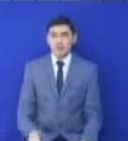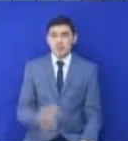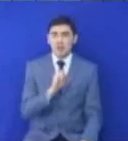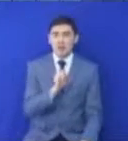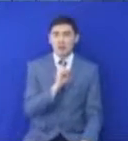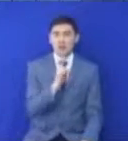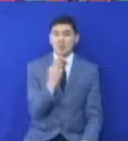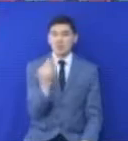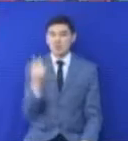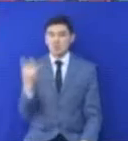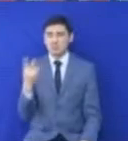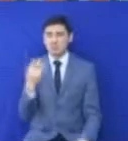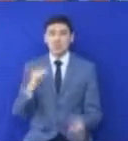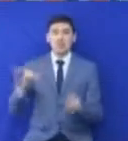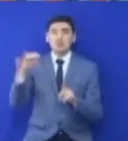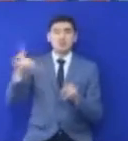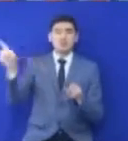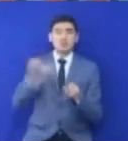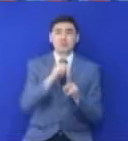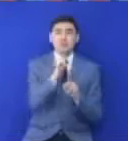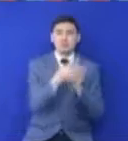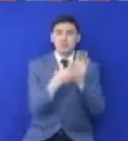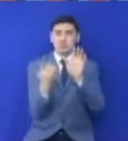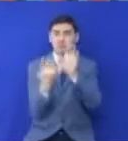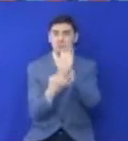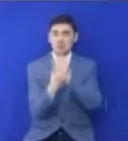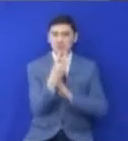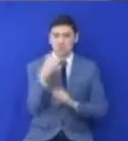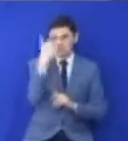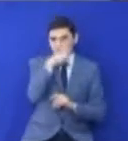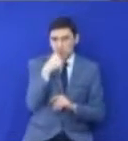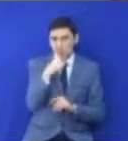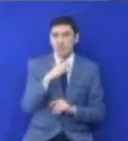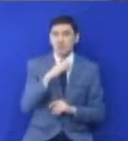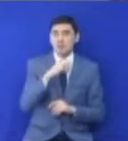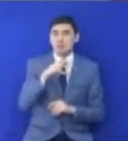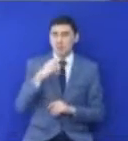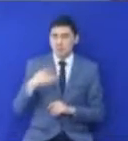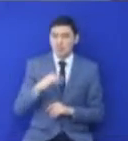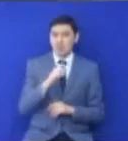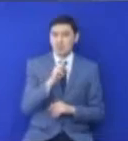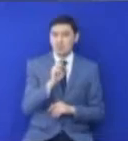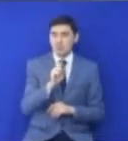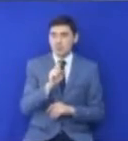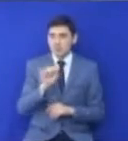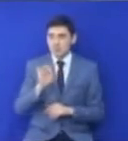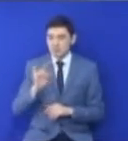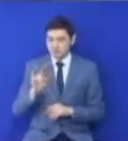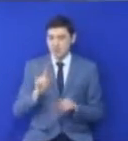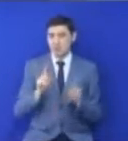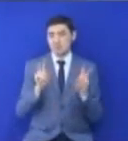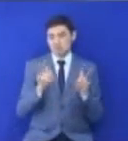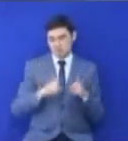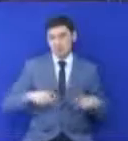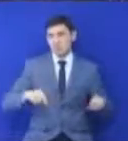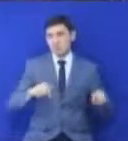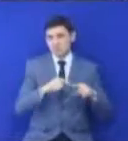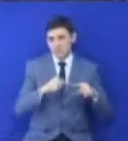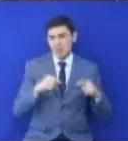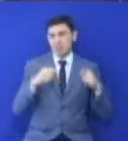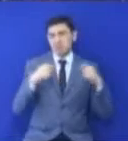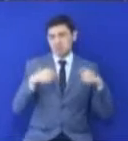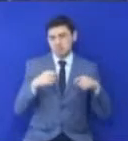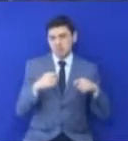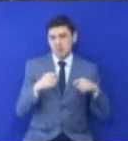корпорацияның тарихы 1993 жылы Семей базары акционерлік компаниясын құрудан басталады. Сауда құрылымы